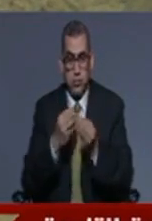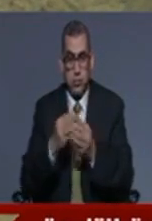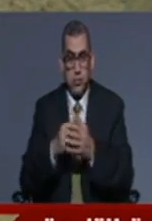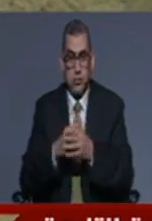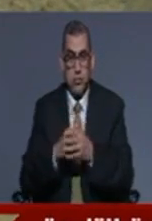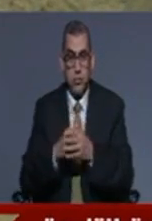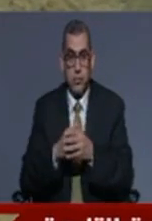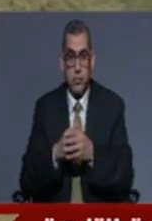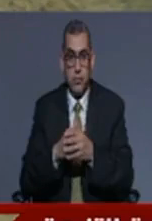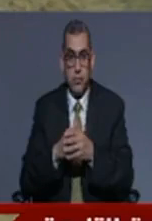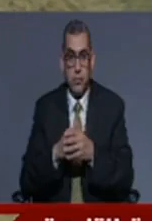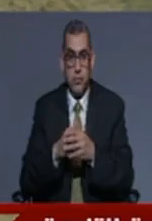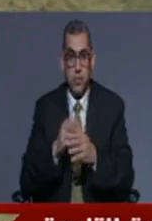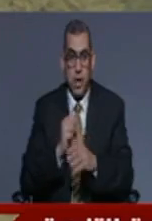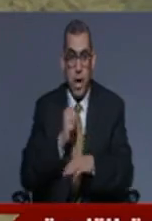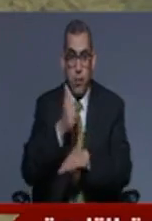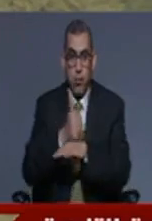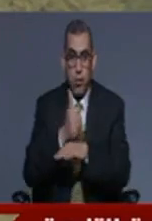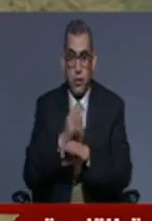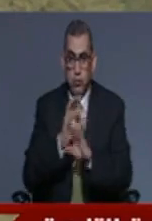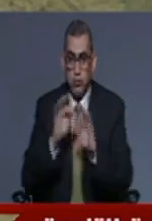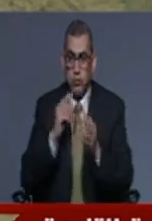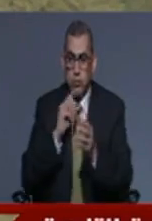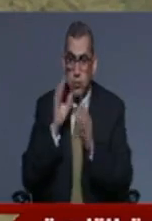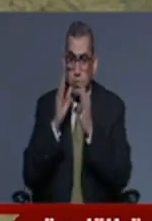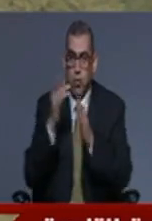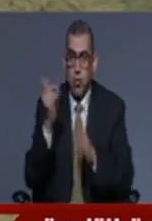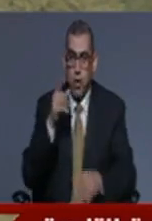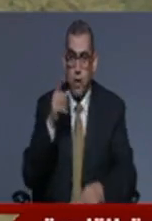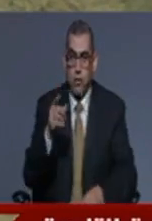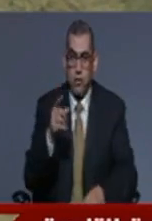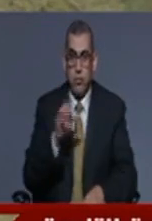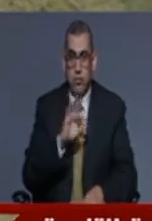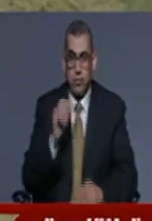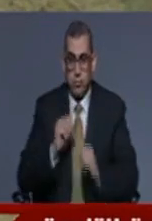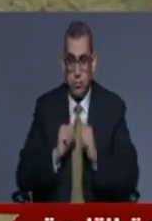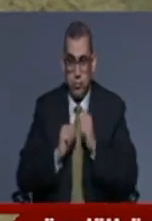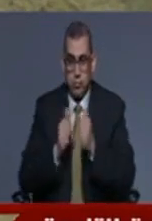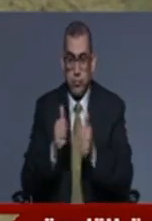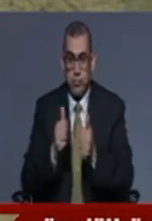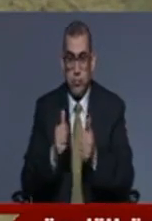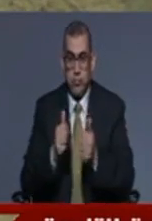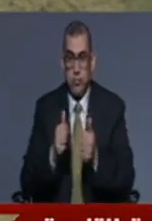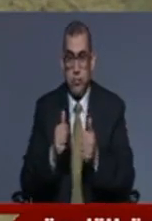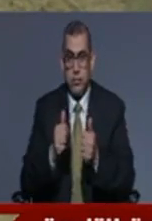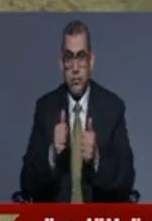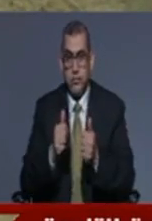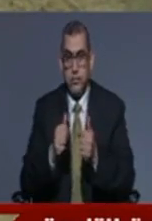تلائم الغرض المرجو منها، وتستطيع أن تمول نفسها،